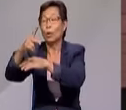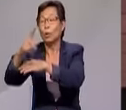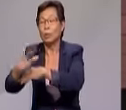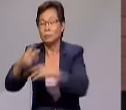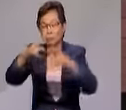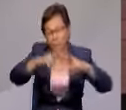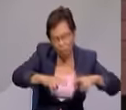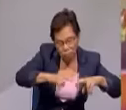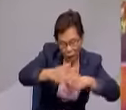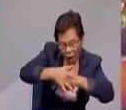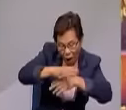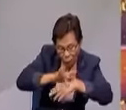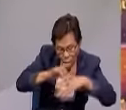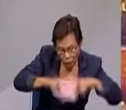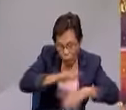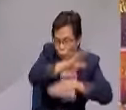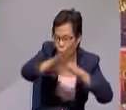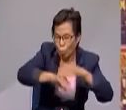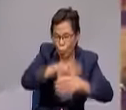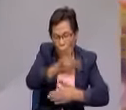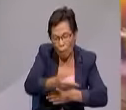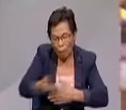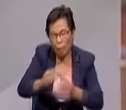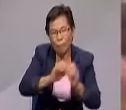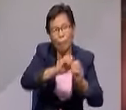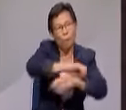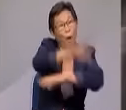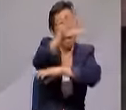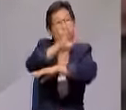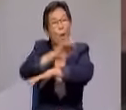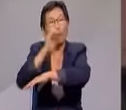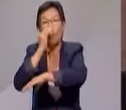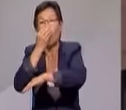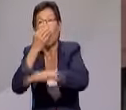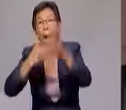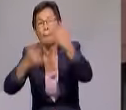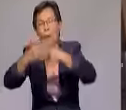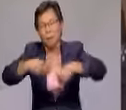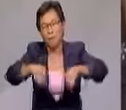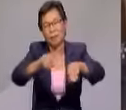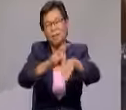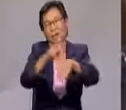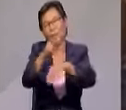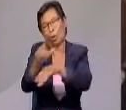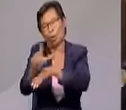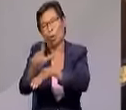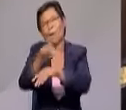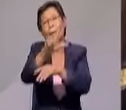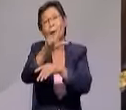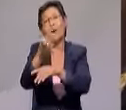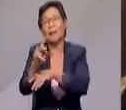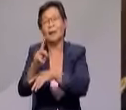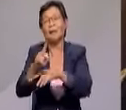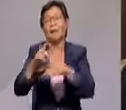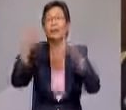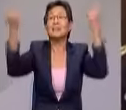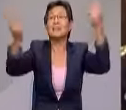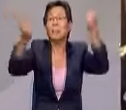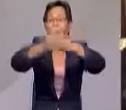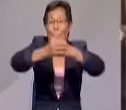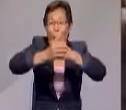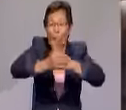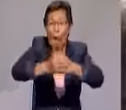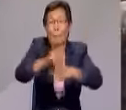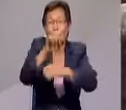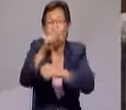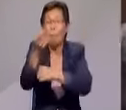Hasil siasatan awal mendapati kesemua bekalan mercun dan bunga api adalah untuk pasaran Lembah Kelang sempena sambutan Tahun Baharu Cina. Harga yang